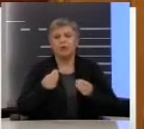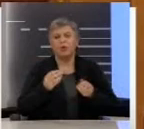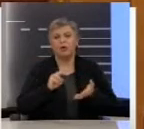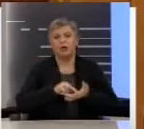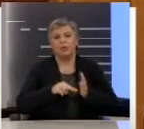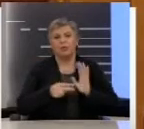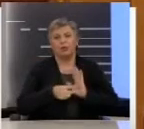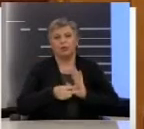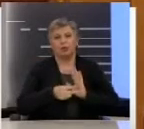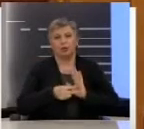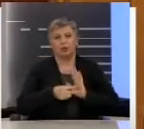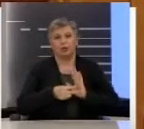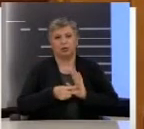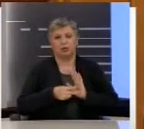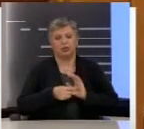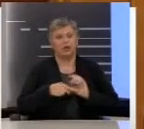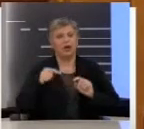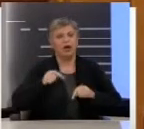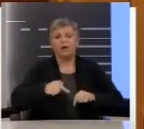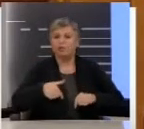Αυτό δεν είναι ούτε ψυχιατρικοποίηση,